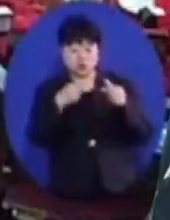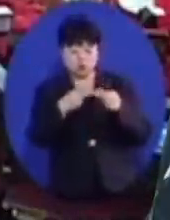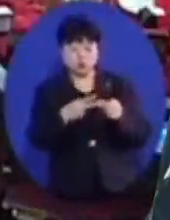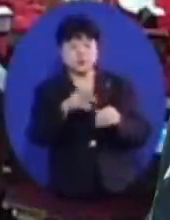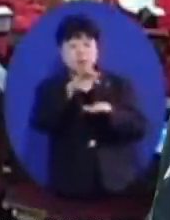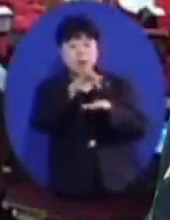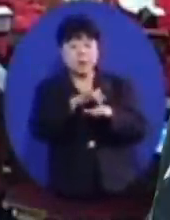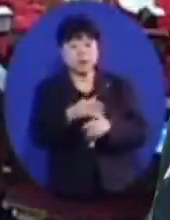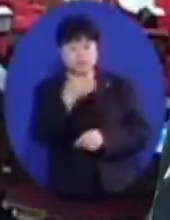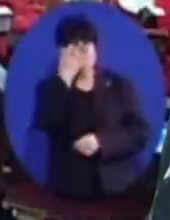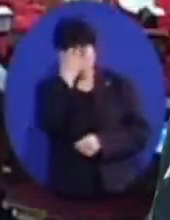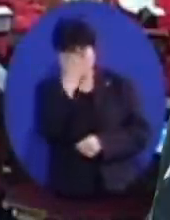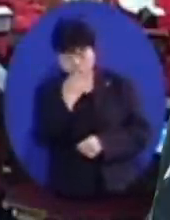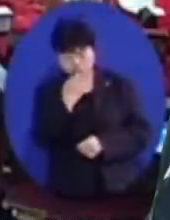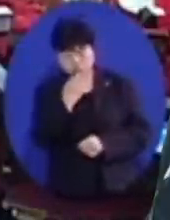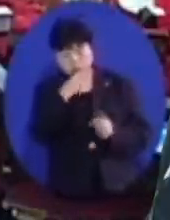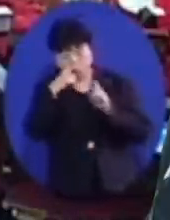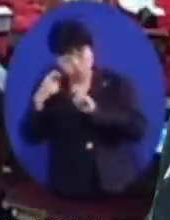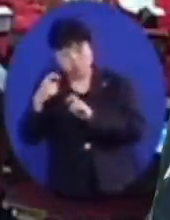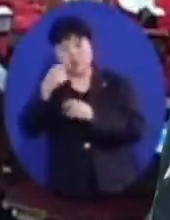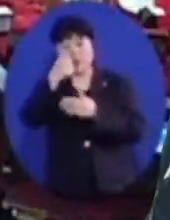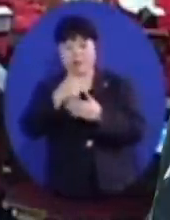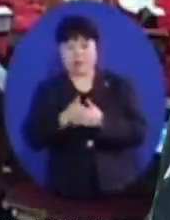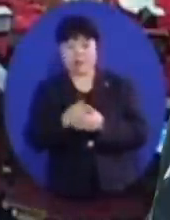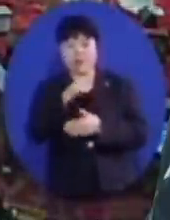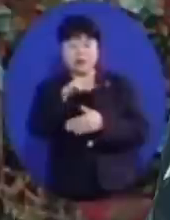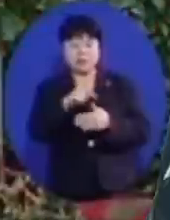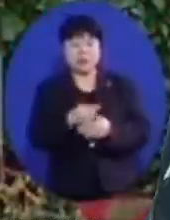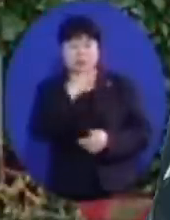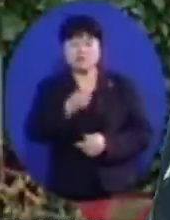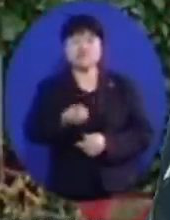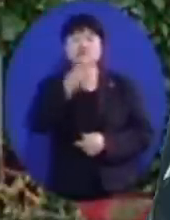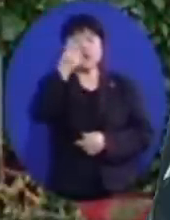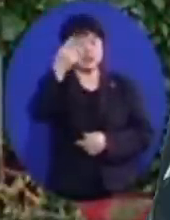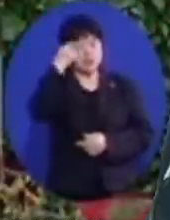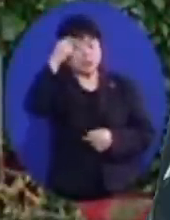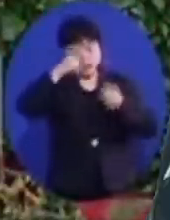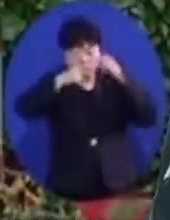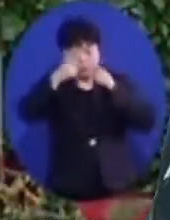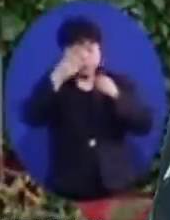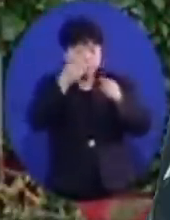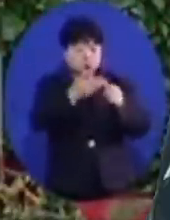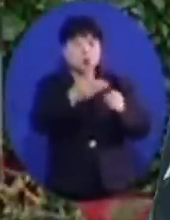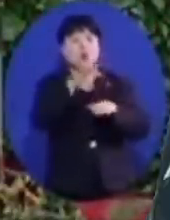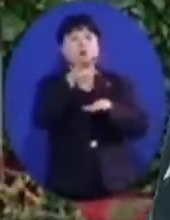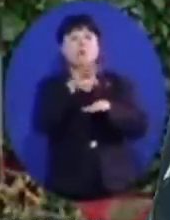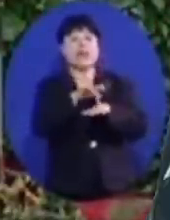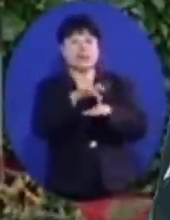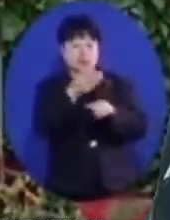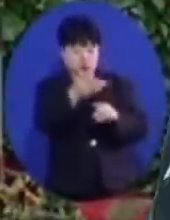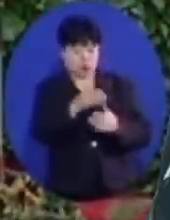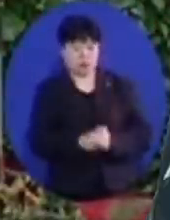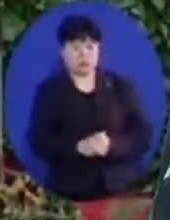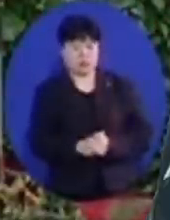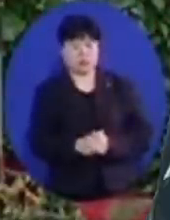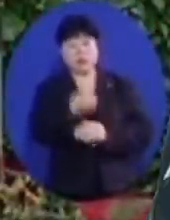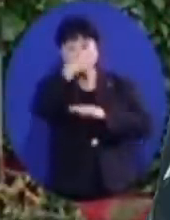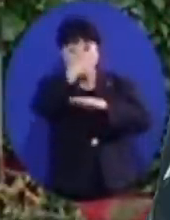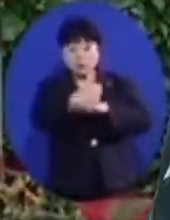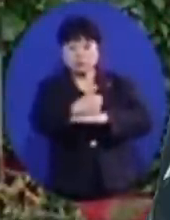마귀는 우울함으로 우리를 유혹하고 공격합니다 마음에 불행하게 만들고 슬프게 만들고 우울하게 만들어서